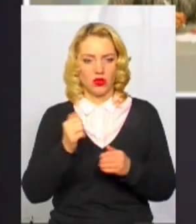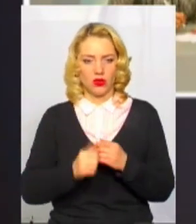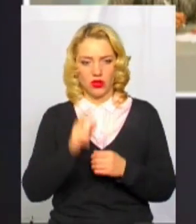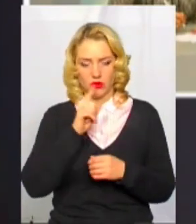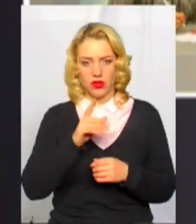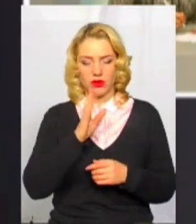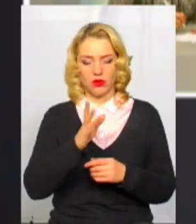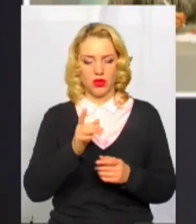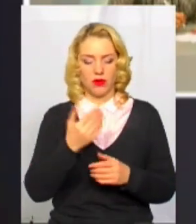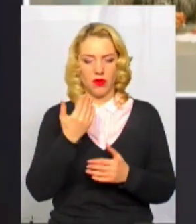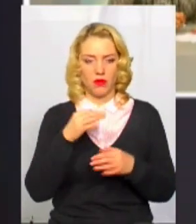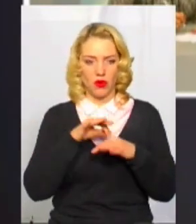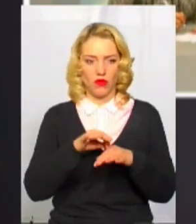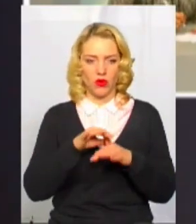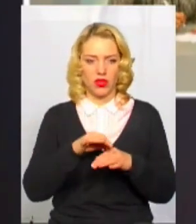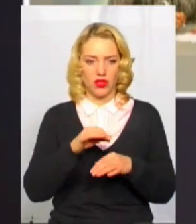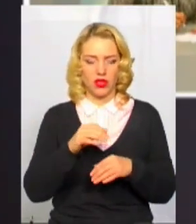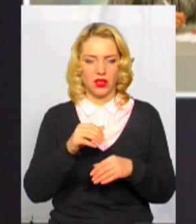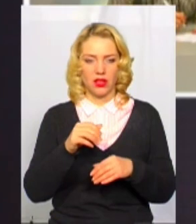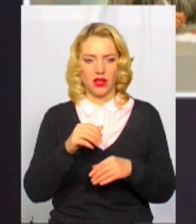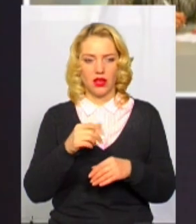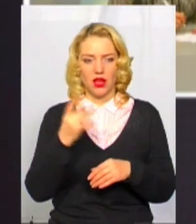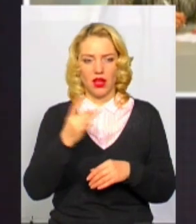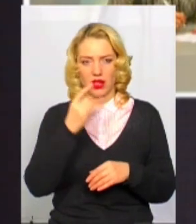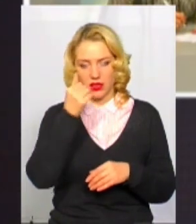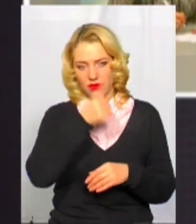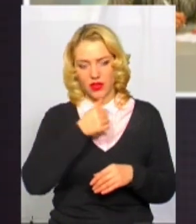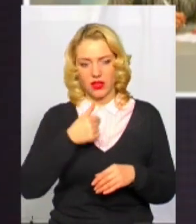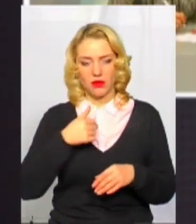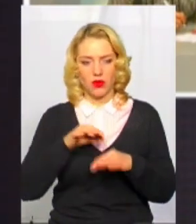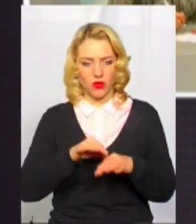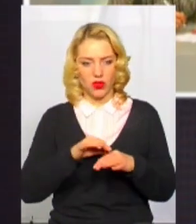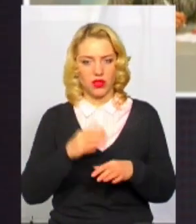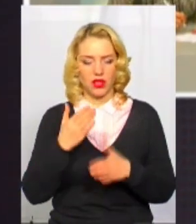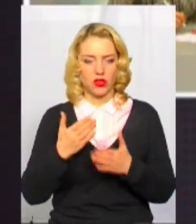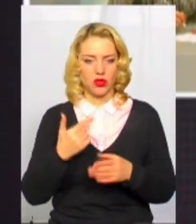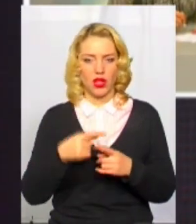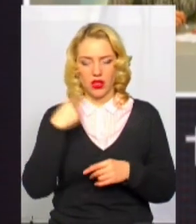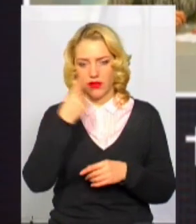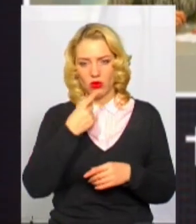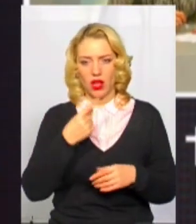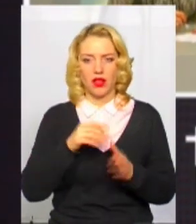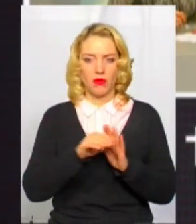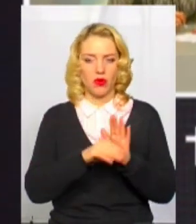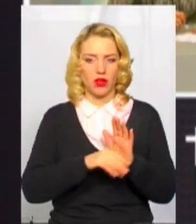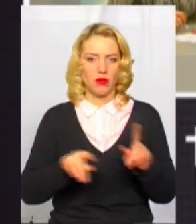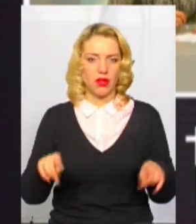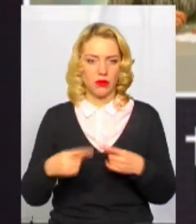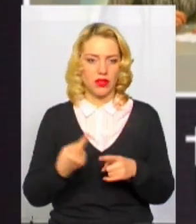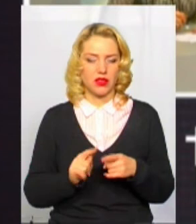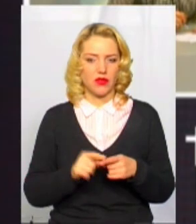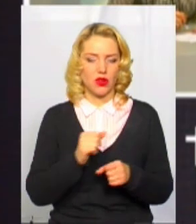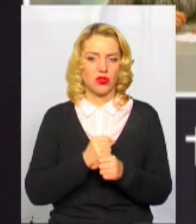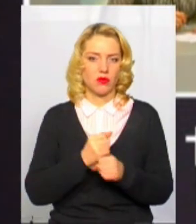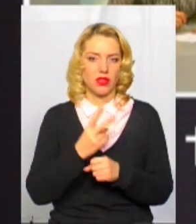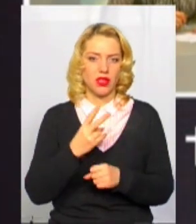ними проводите наради, то де ж результат? Кожен місяць я не можу з ними проводити. Індивідуальна програма реабілітації, вона